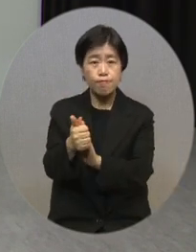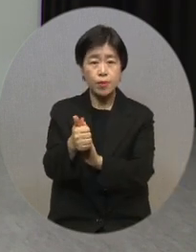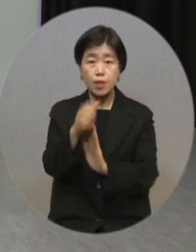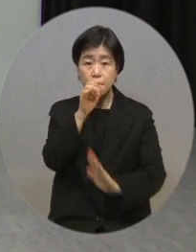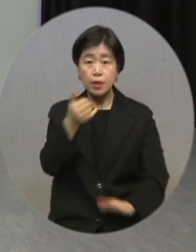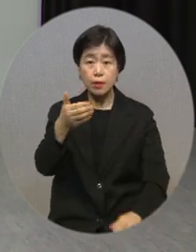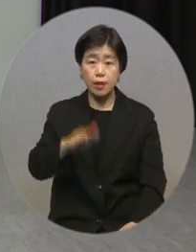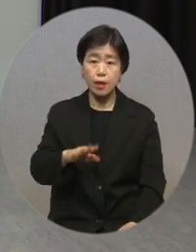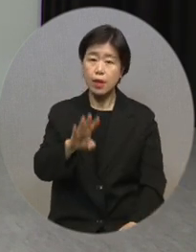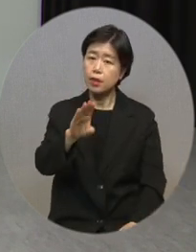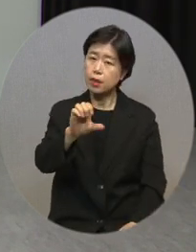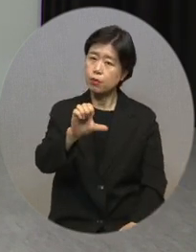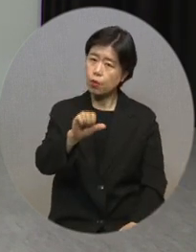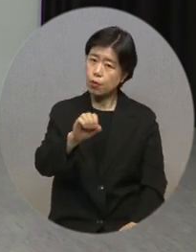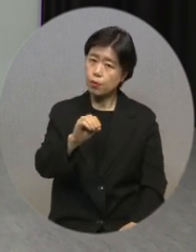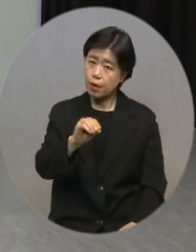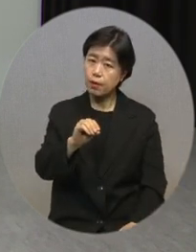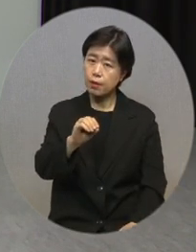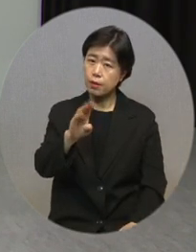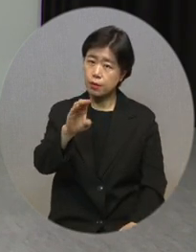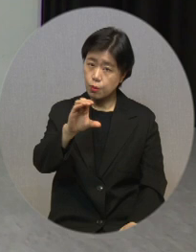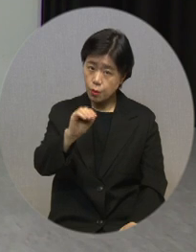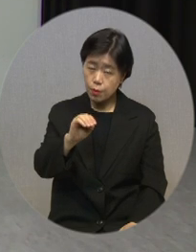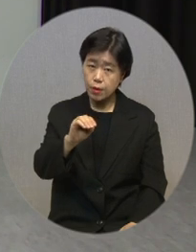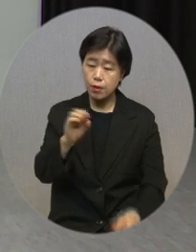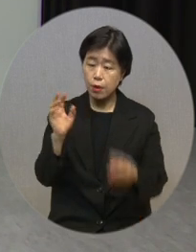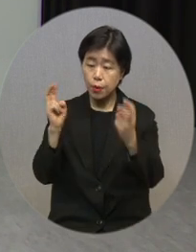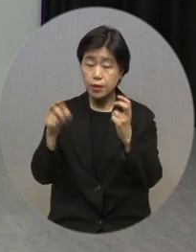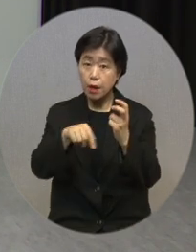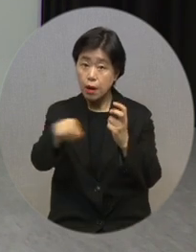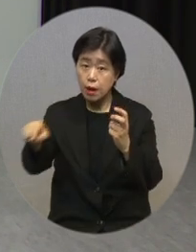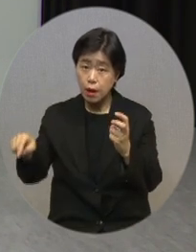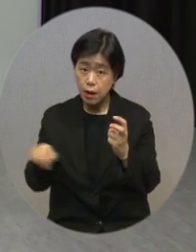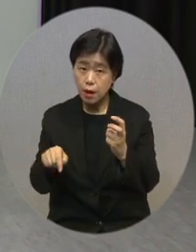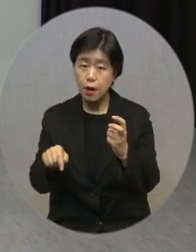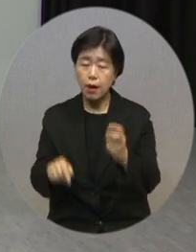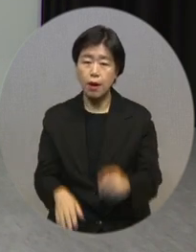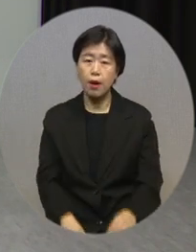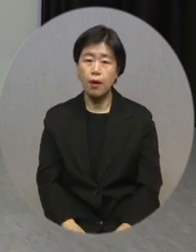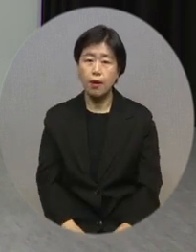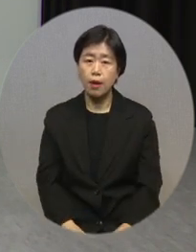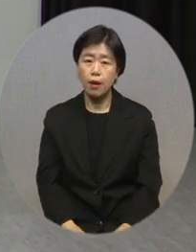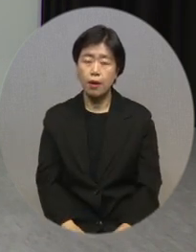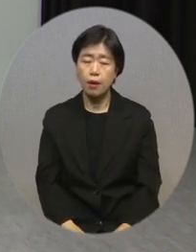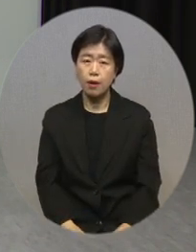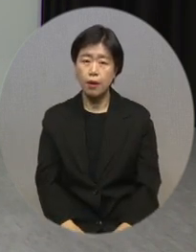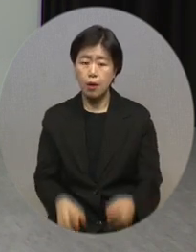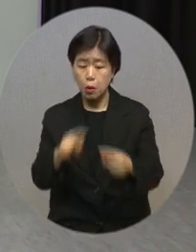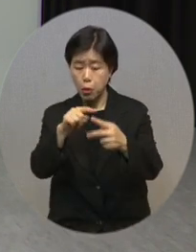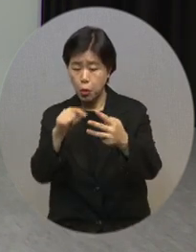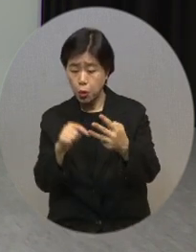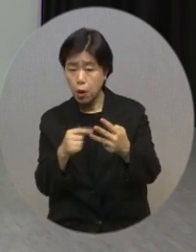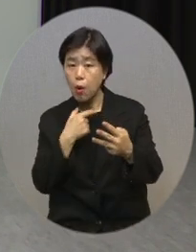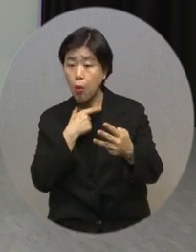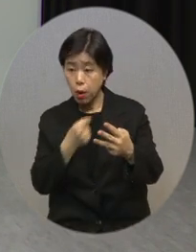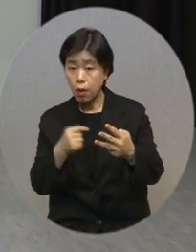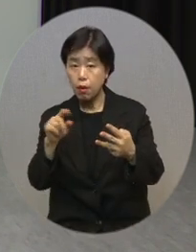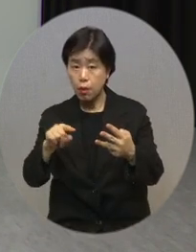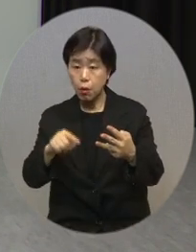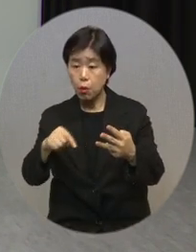정도를, 컨설팅이나 교육이나 기술 지도, 막 세 개 중에 하나 정도만 해드리는 정도까지 갔습니다. 그것도